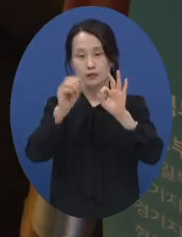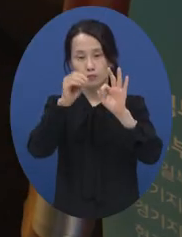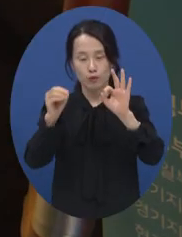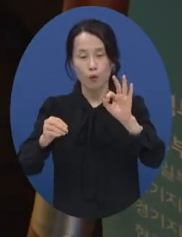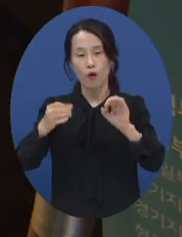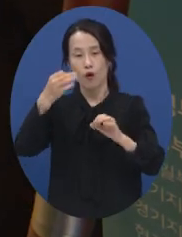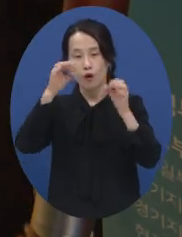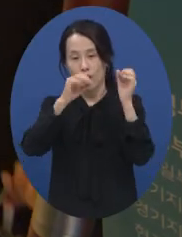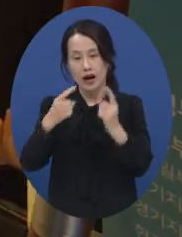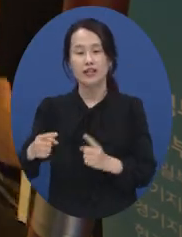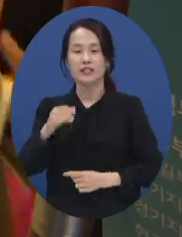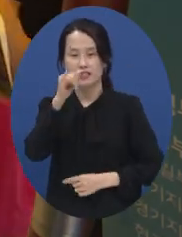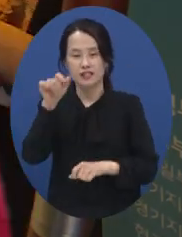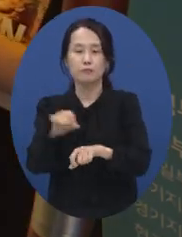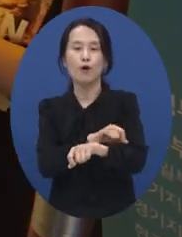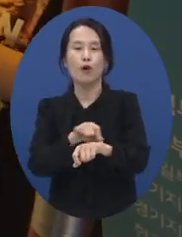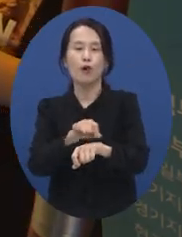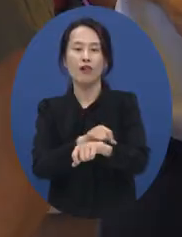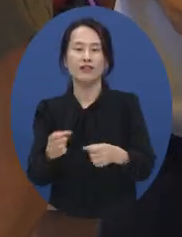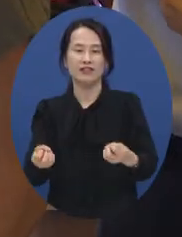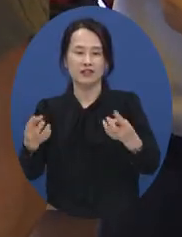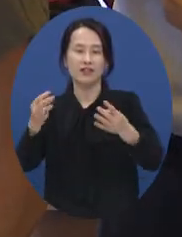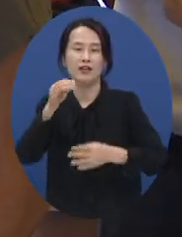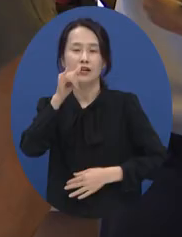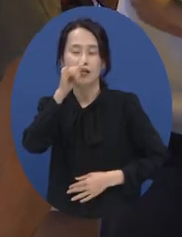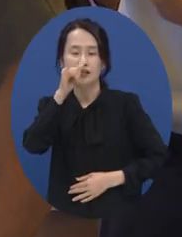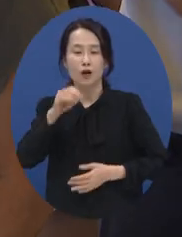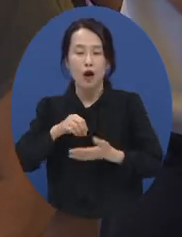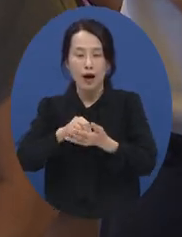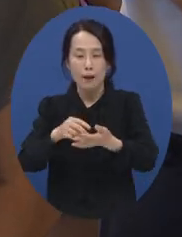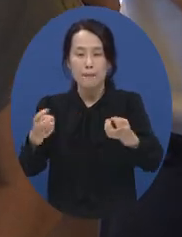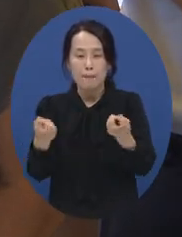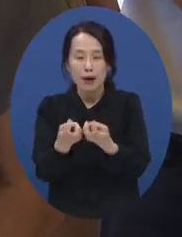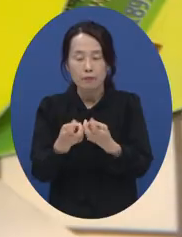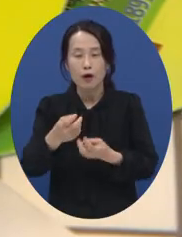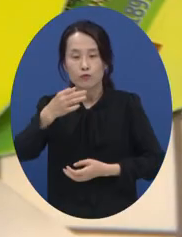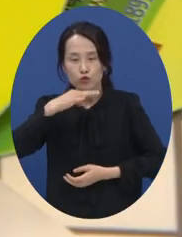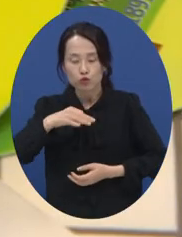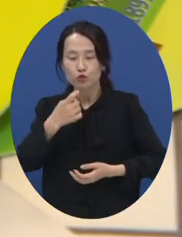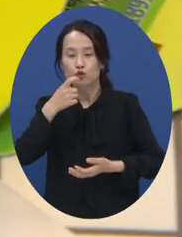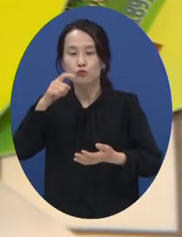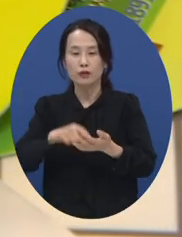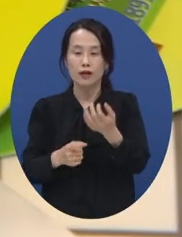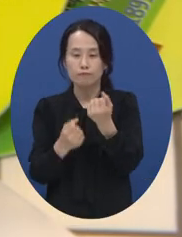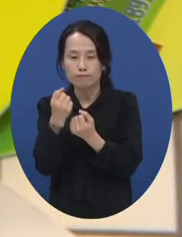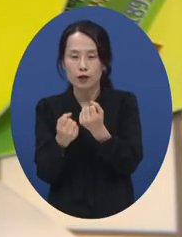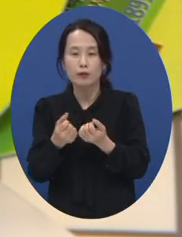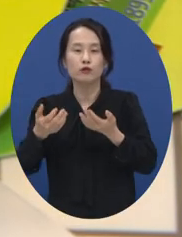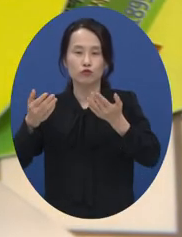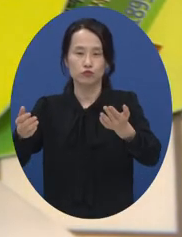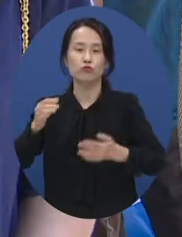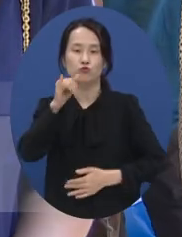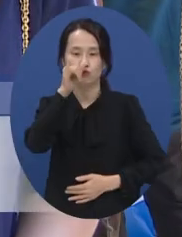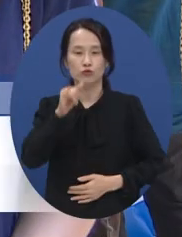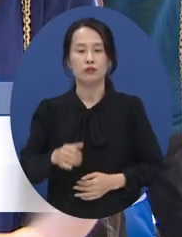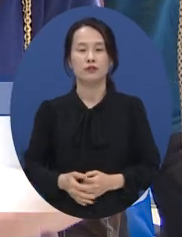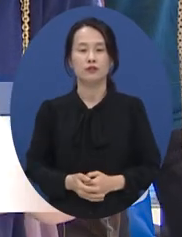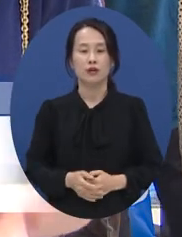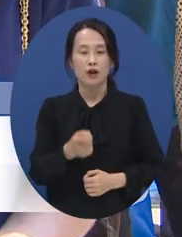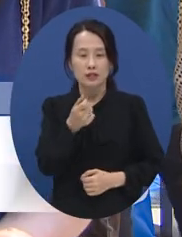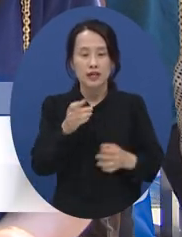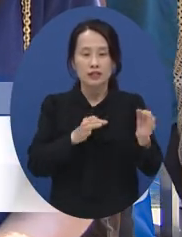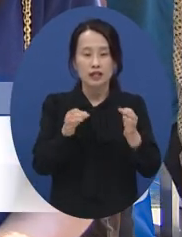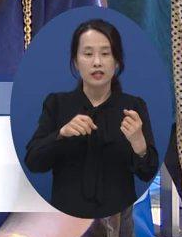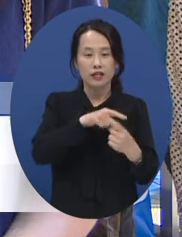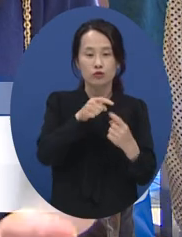10%의 인센티브를 주는 특별 행사가 진행 중. 가입 방법과 혜택을 쉽게 알려주면서 사용을 돕습니다. 소상공인들을